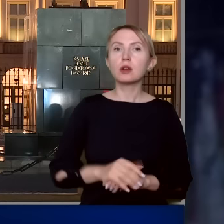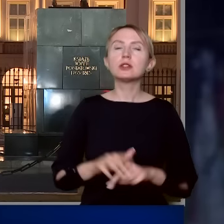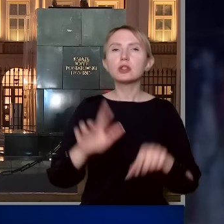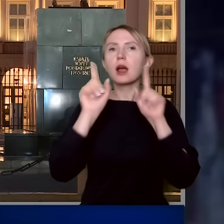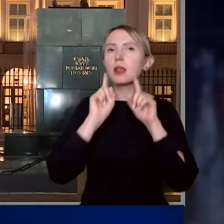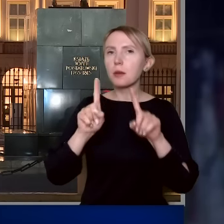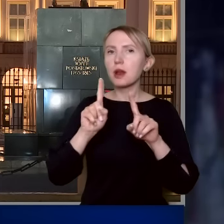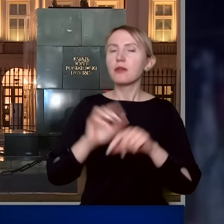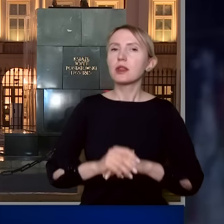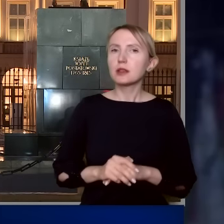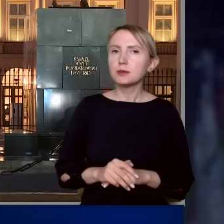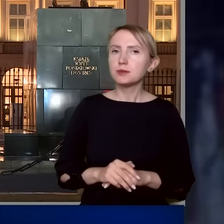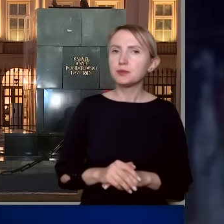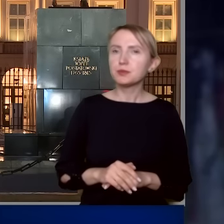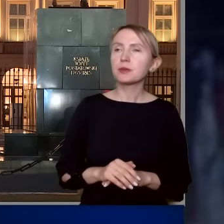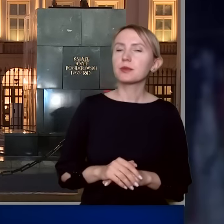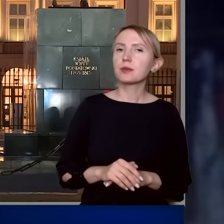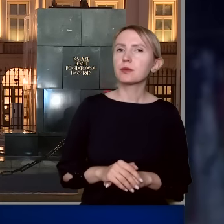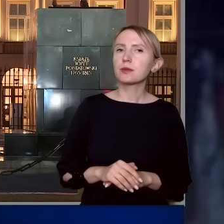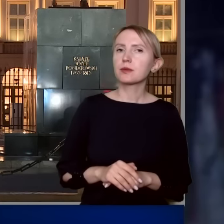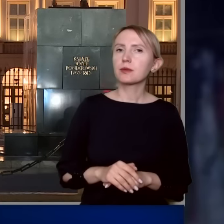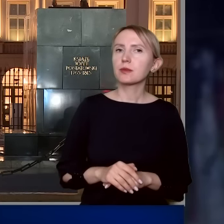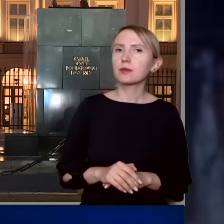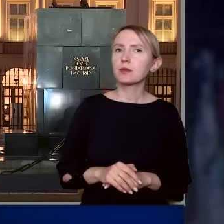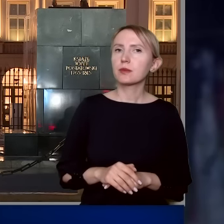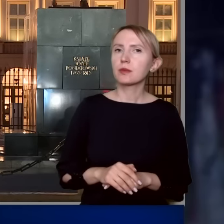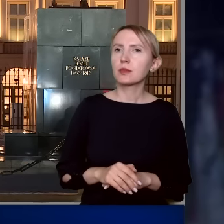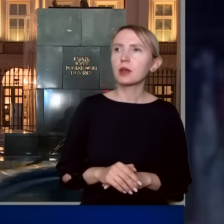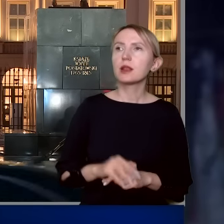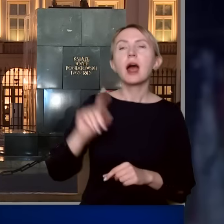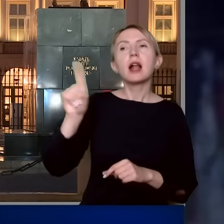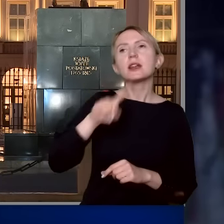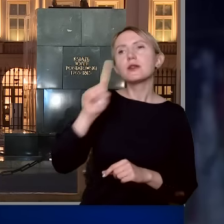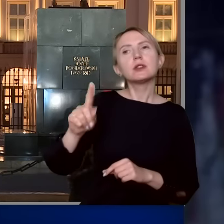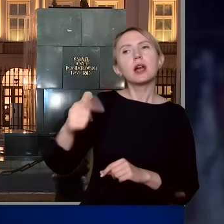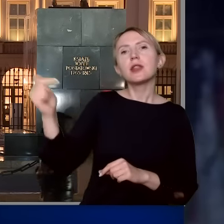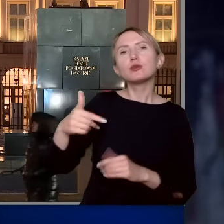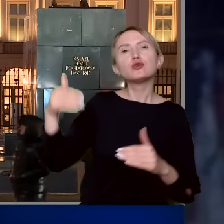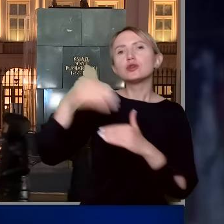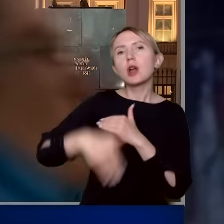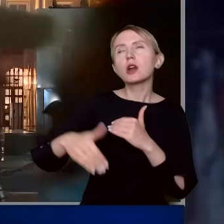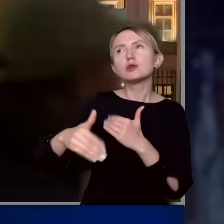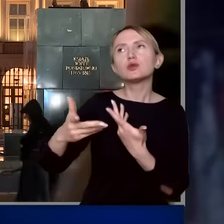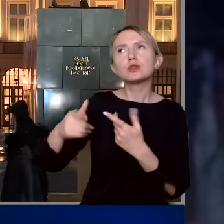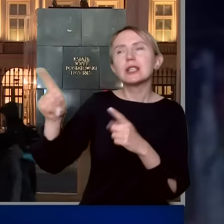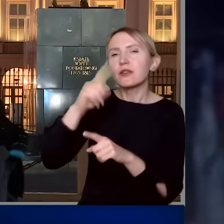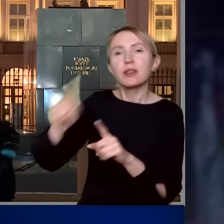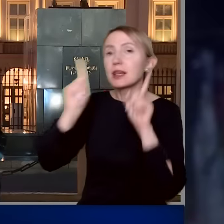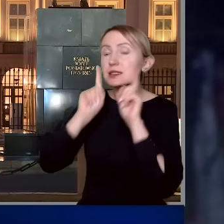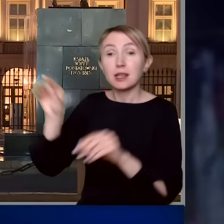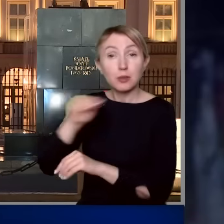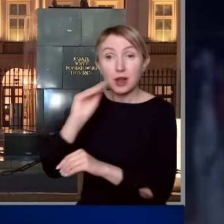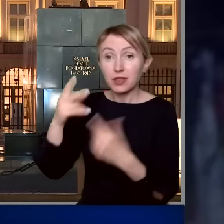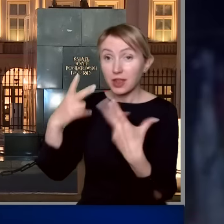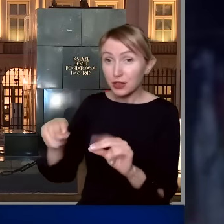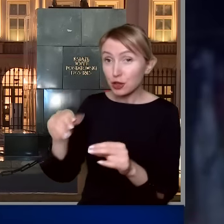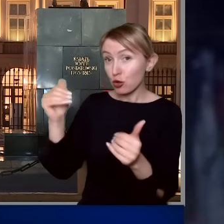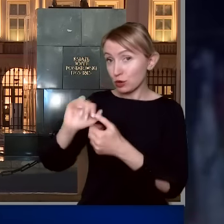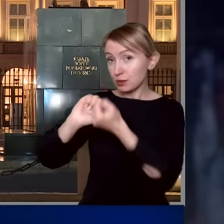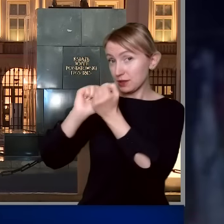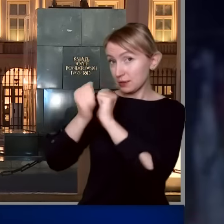to likwidacja nie musi do likwidacji zmierzać, może się kończyć restrukturyzacją. To na te słowa